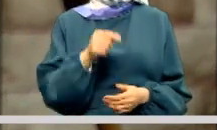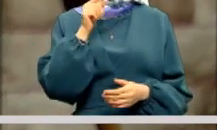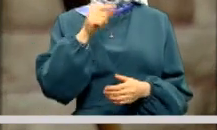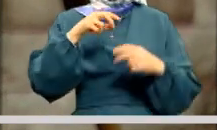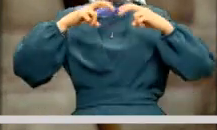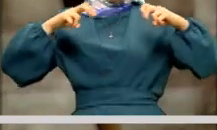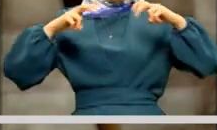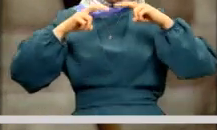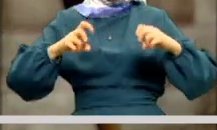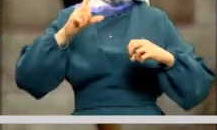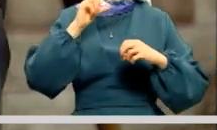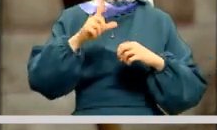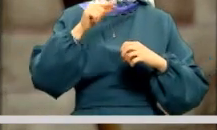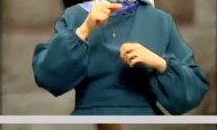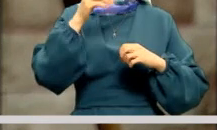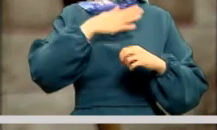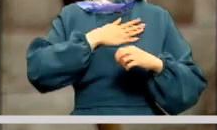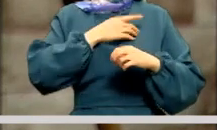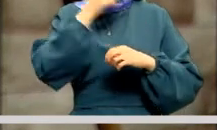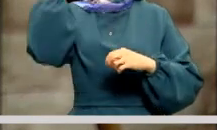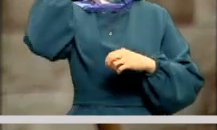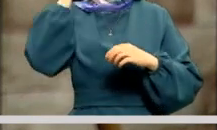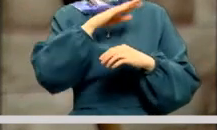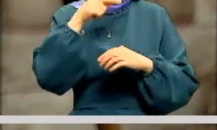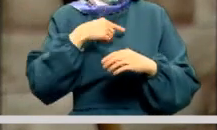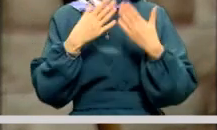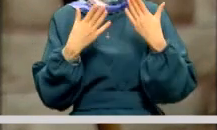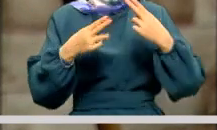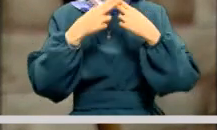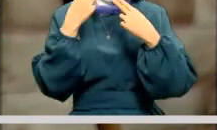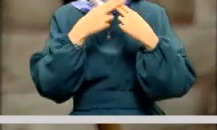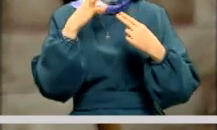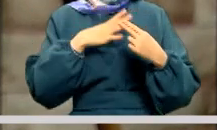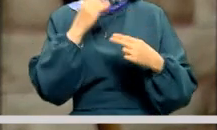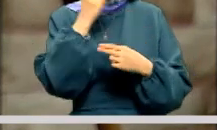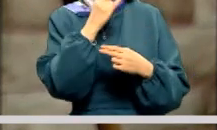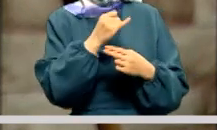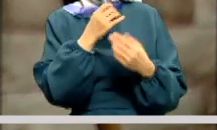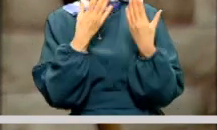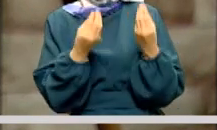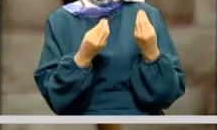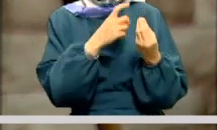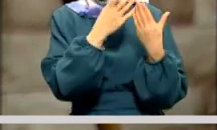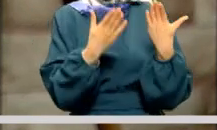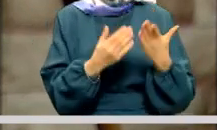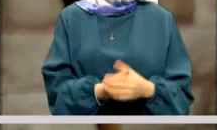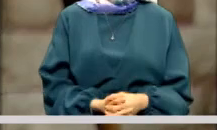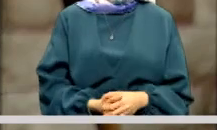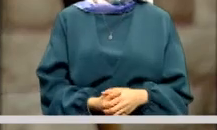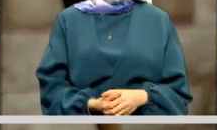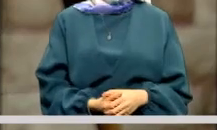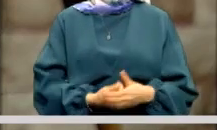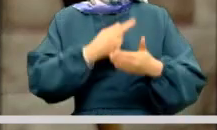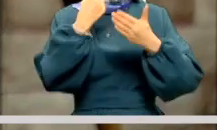kaynağını araştırmak o dini bilgi bize ne öğretiyor kötülük mü öğretiyor efendim yani